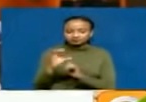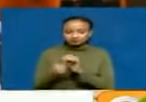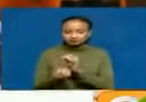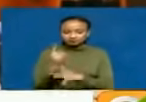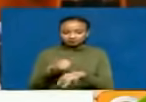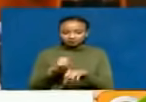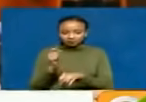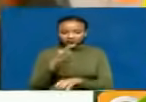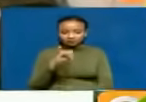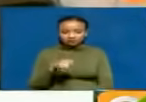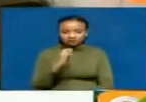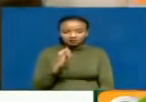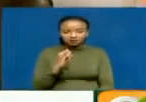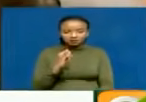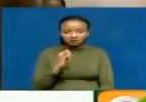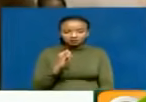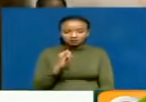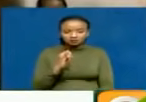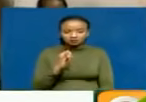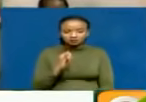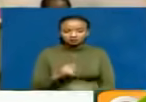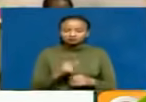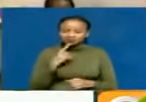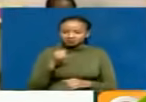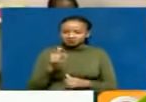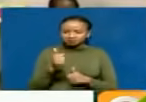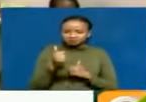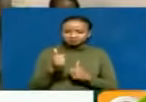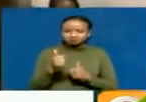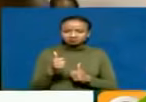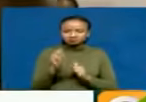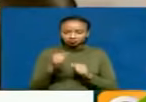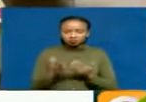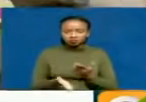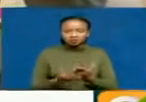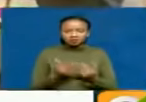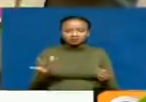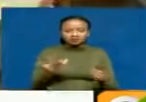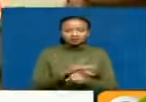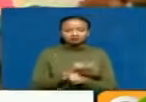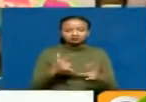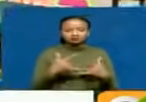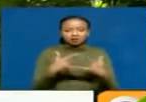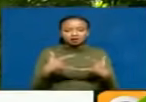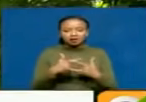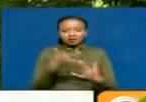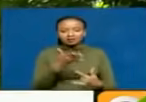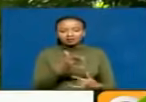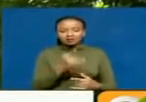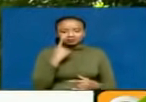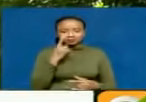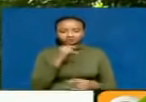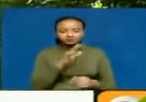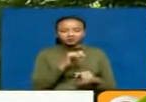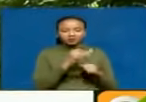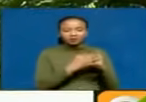Januari mwaka 2019, ikisemekana kwa mfumo bora zaidi ambao ungejaza pengo iliyokuwa kwenye mfumo wa 844. Kwa